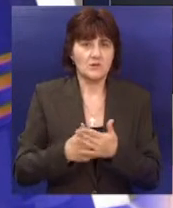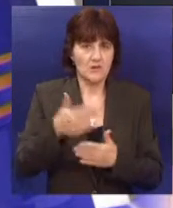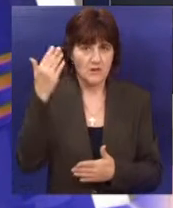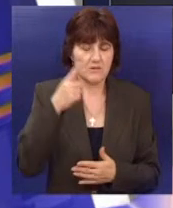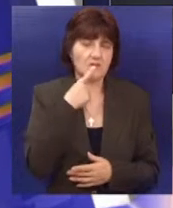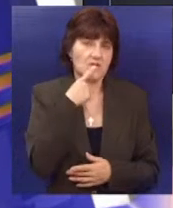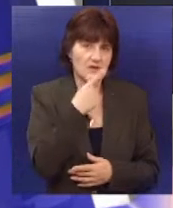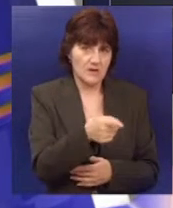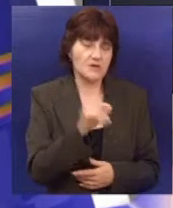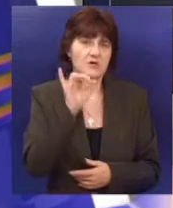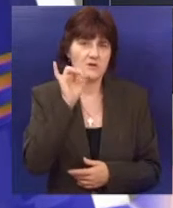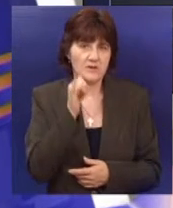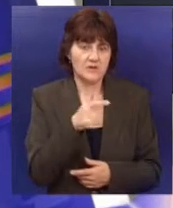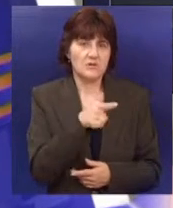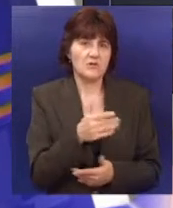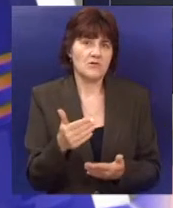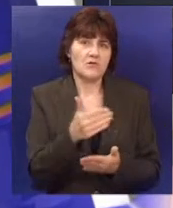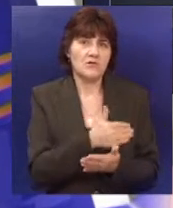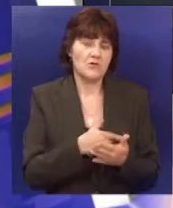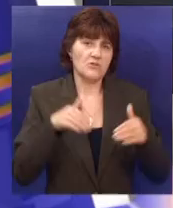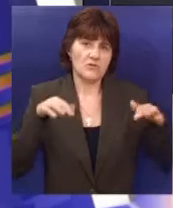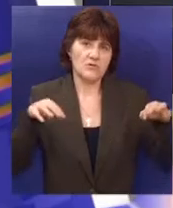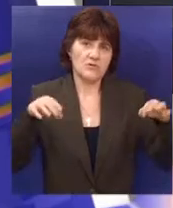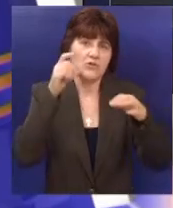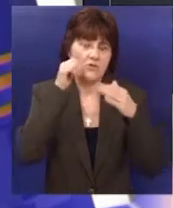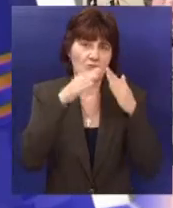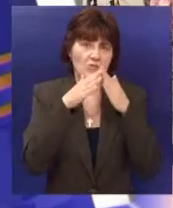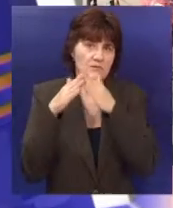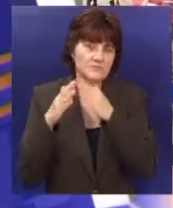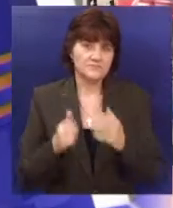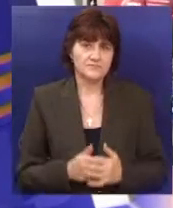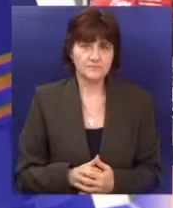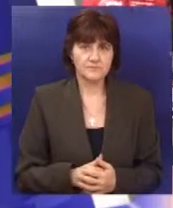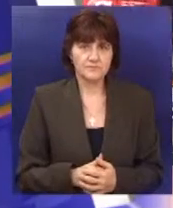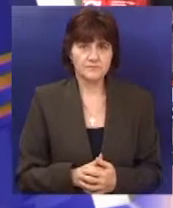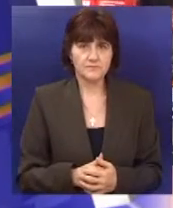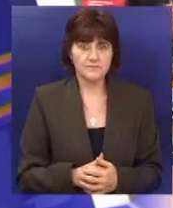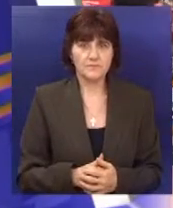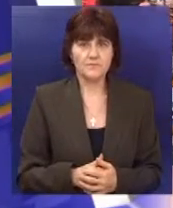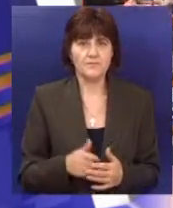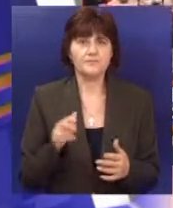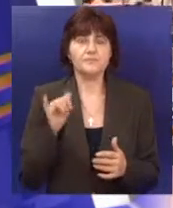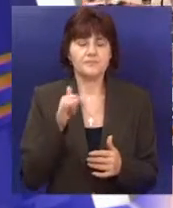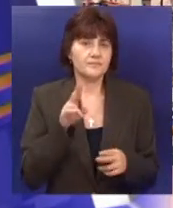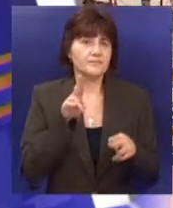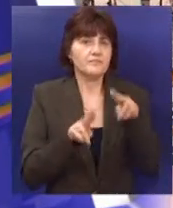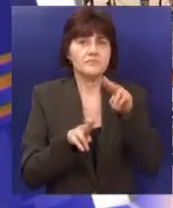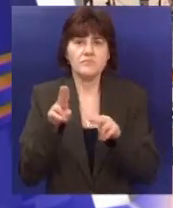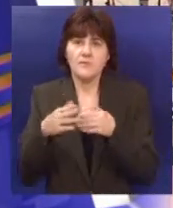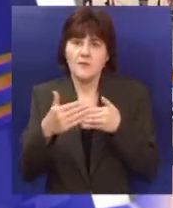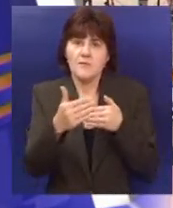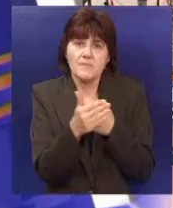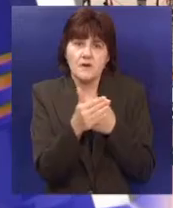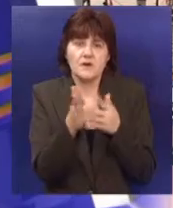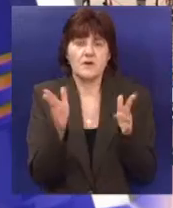kažu da je ovo isključivo investicija koja ide u korist stanovnika Mikloša Švalba. Ovo je primjer da ponekada i male ulice koje nisu